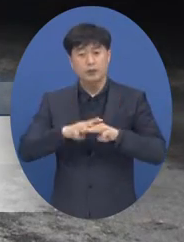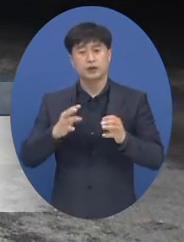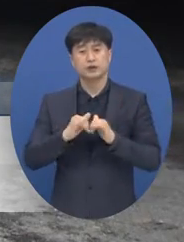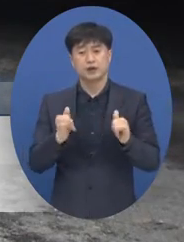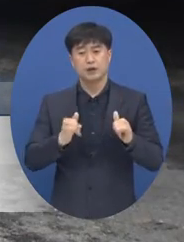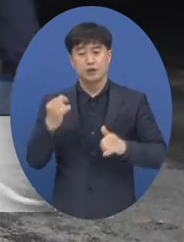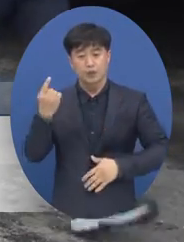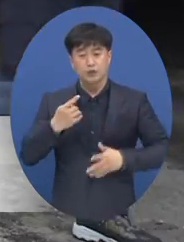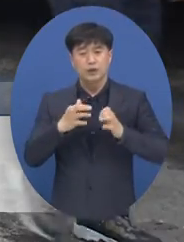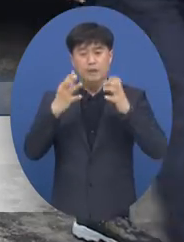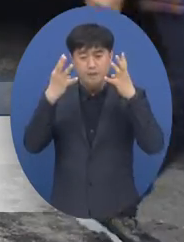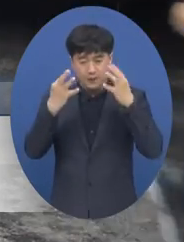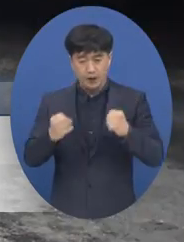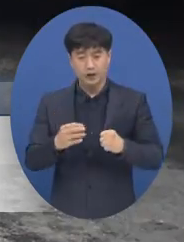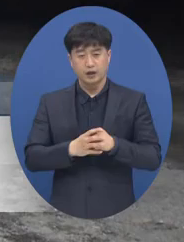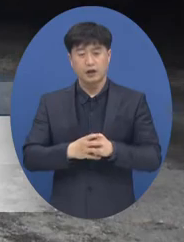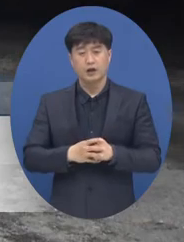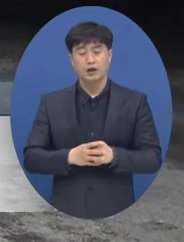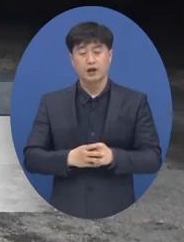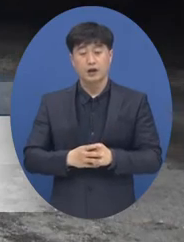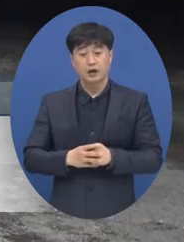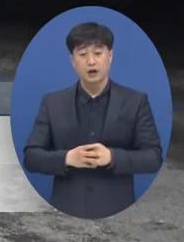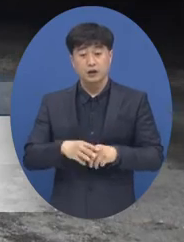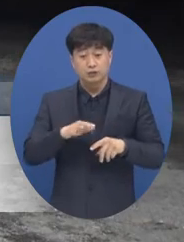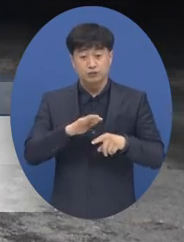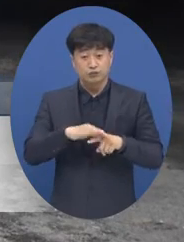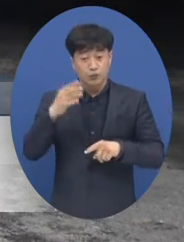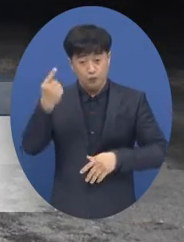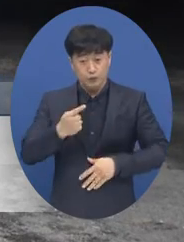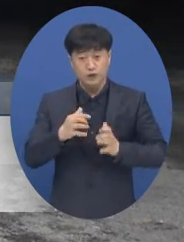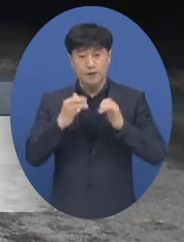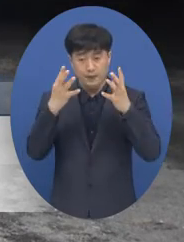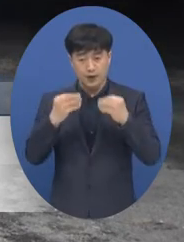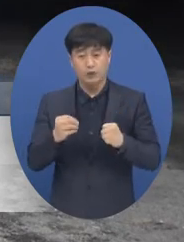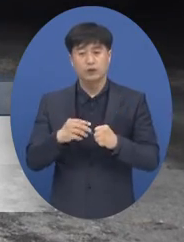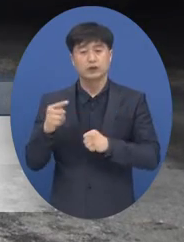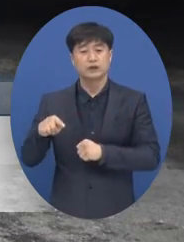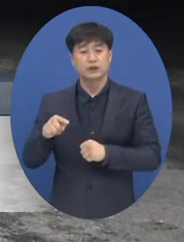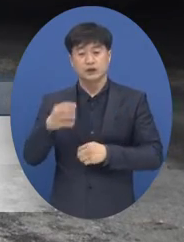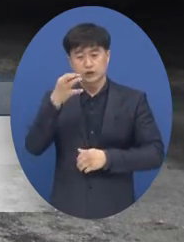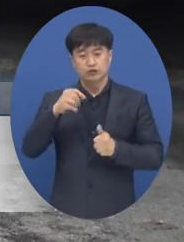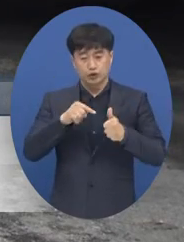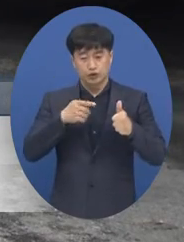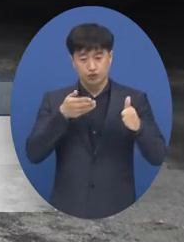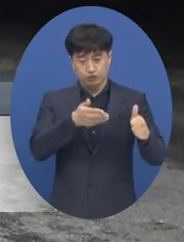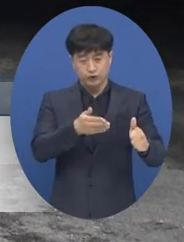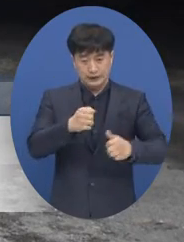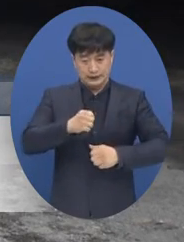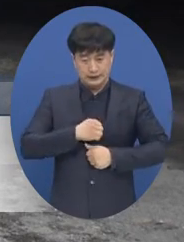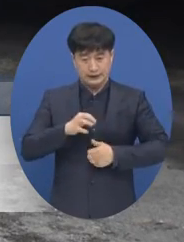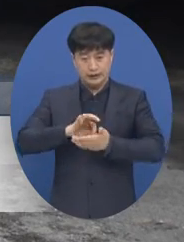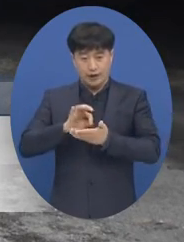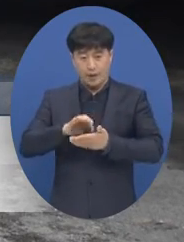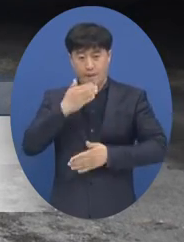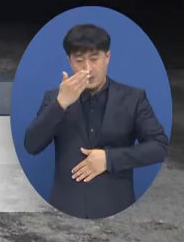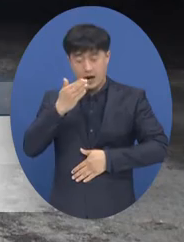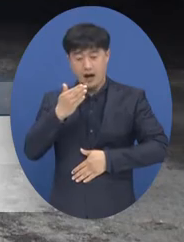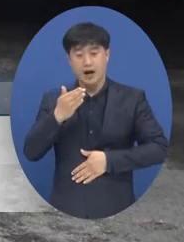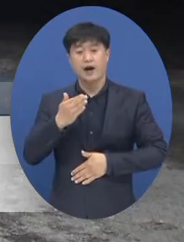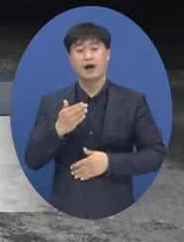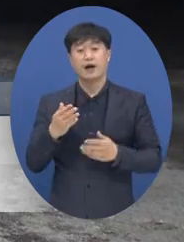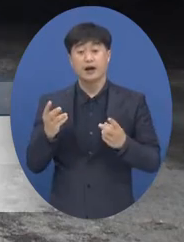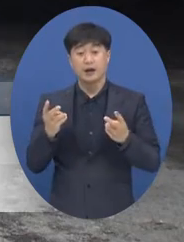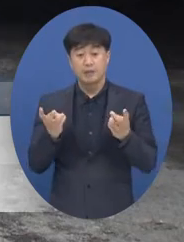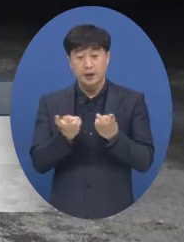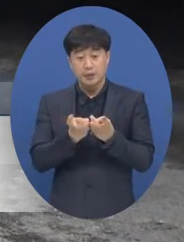이렇게 들어오시는 분들이 굉장히 많으시거든요. 귀농하시는 분들도 계시고 이런 분들한테 이렇게 기술을 알려주시고 안전하게 사용할 수 있는